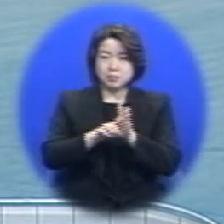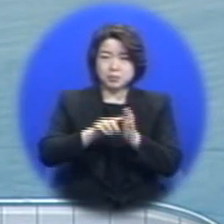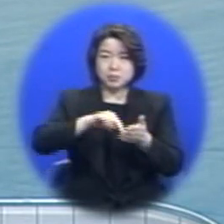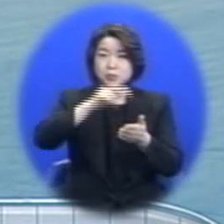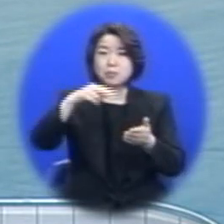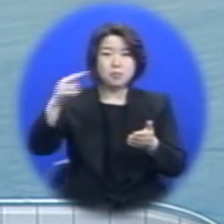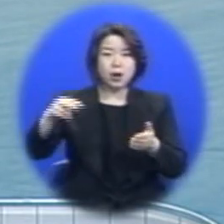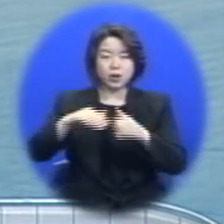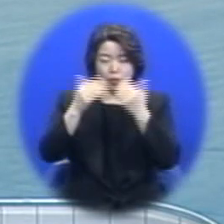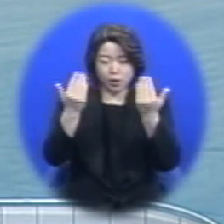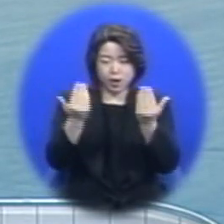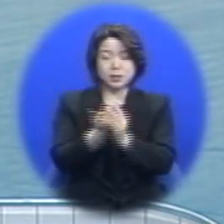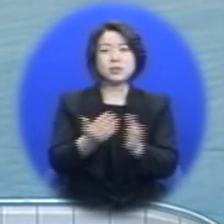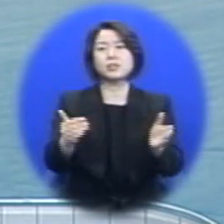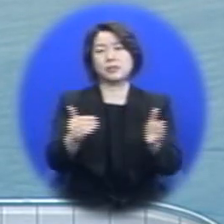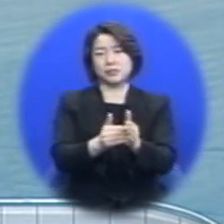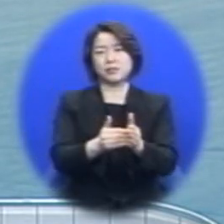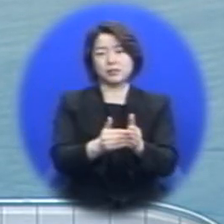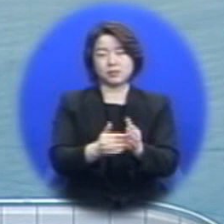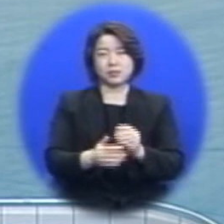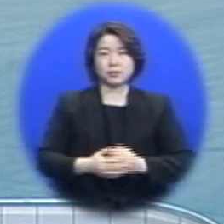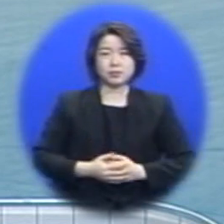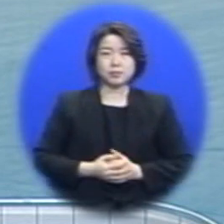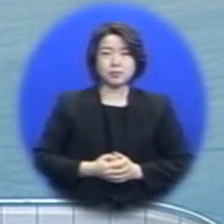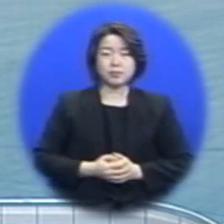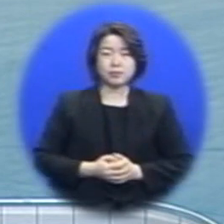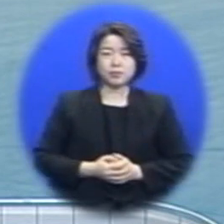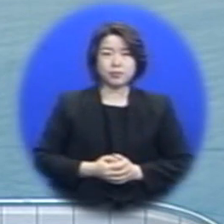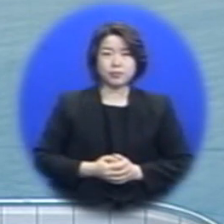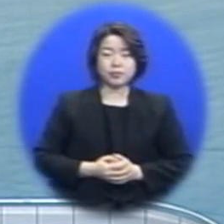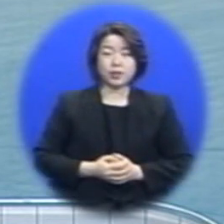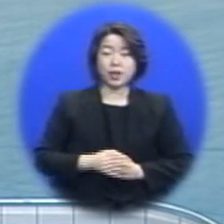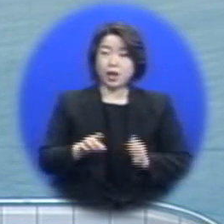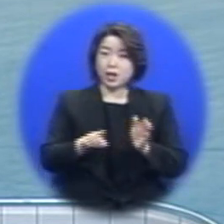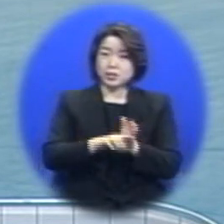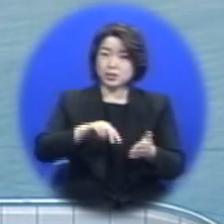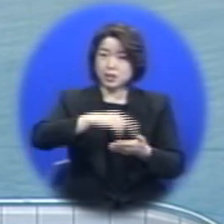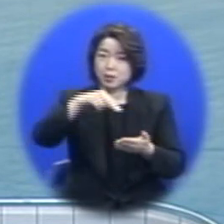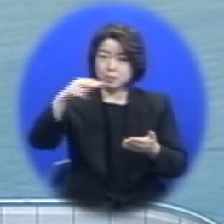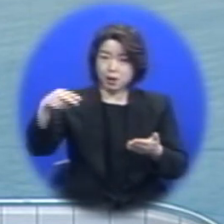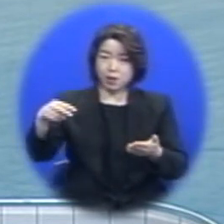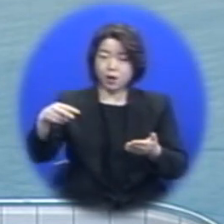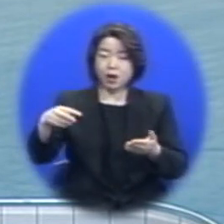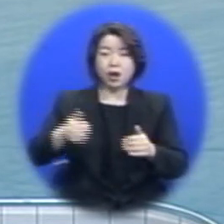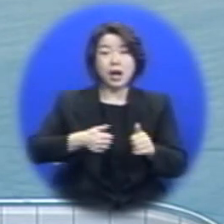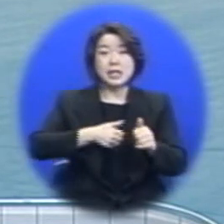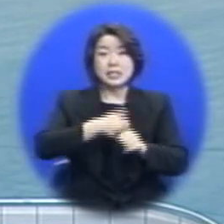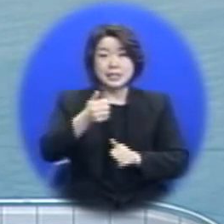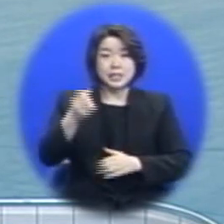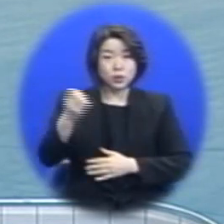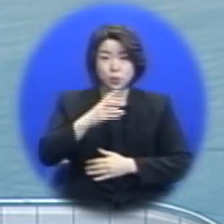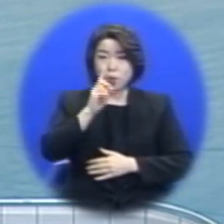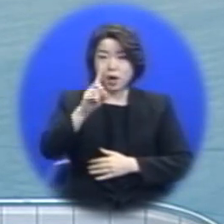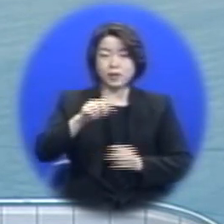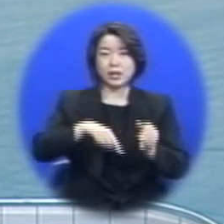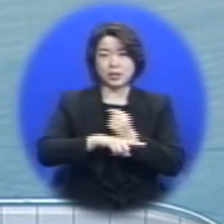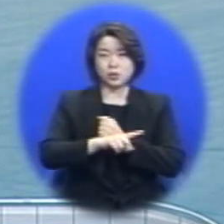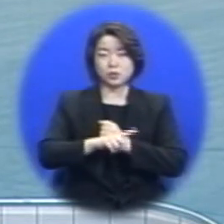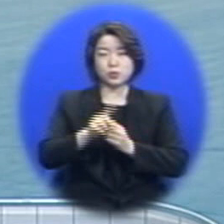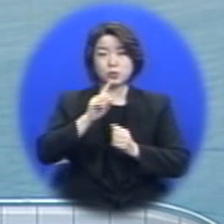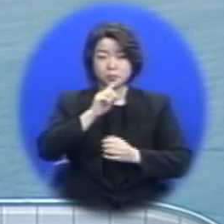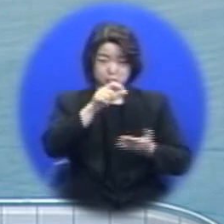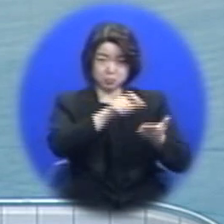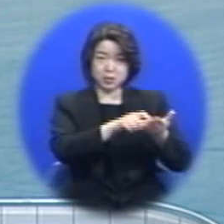완전히 끝났습니다. 그가 신앙의 방황을 극복했던 또 한 가지 이유를 그가